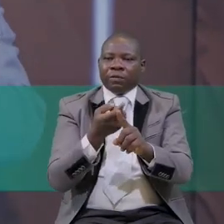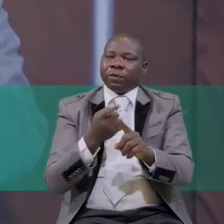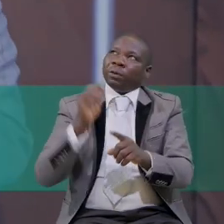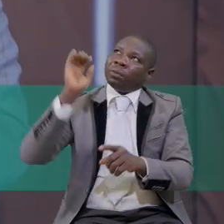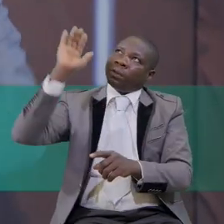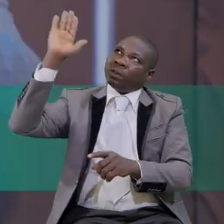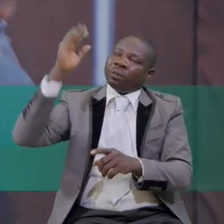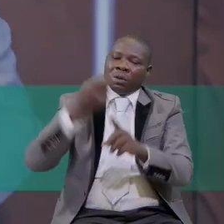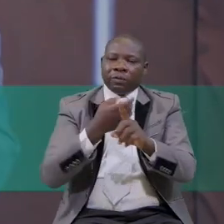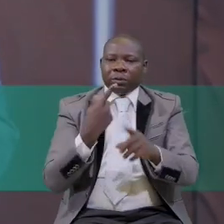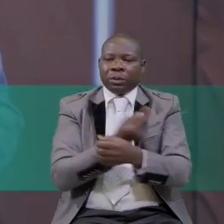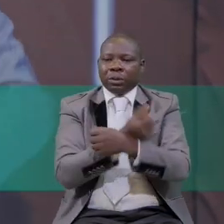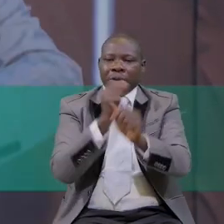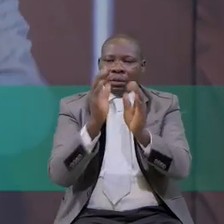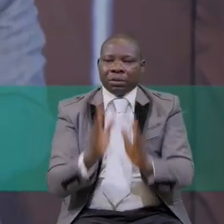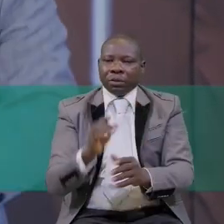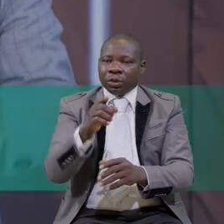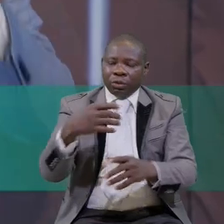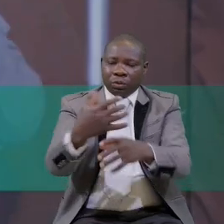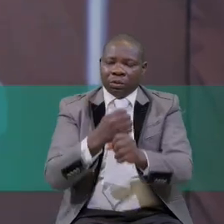Pour vous, l'onction que vous avez reçue de lui,